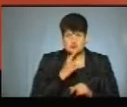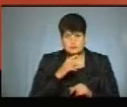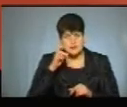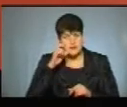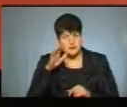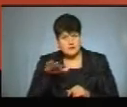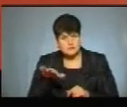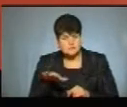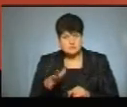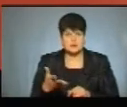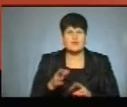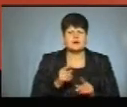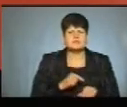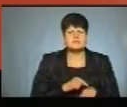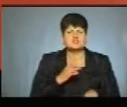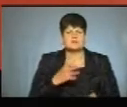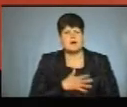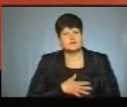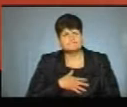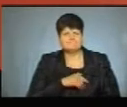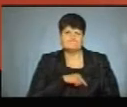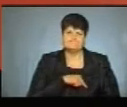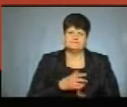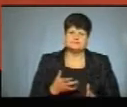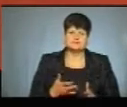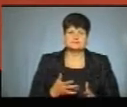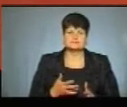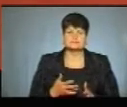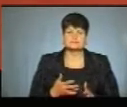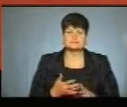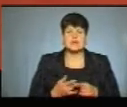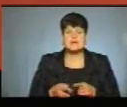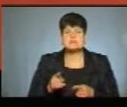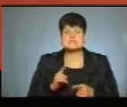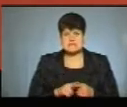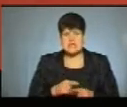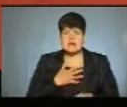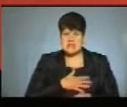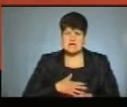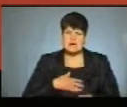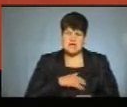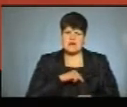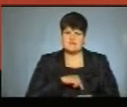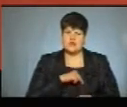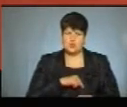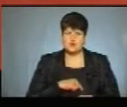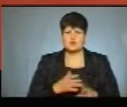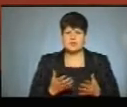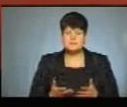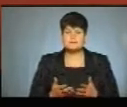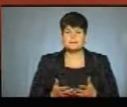Пласту. Наскільки їх це зачіпає чи хвилює? Ну, це хвилює, бо, звичайно, хотілося